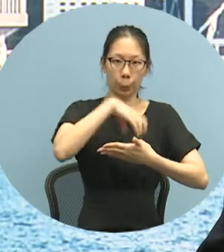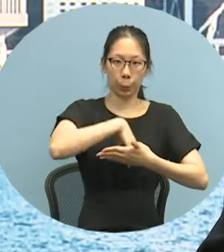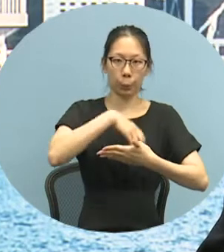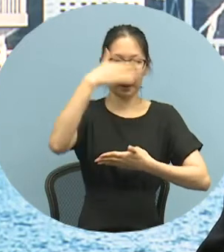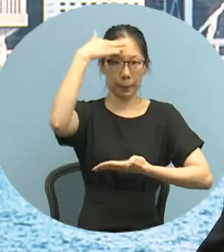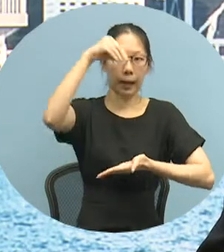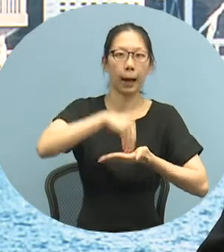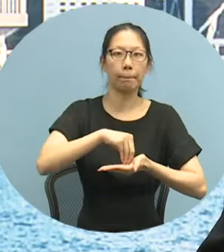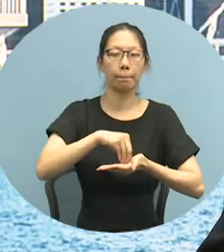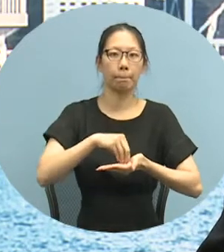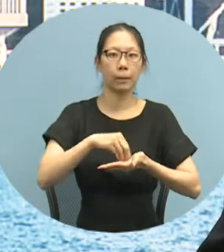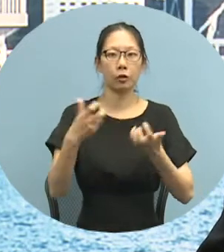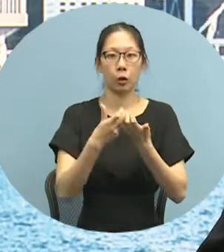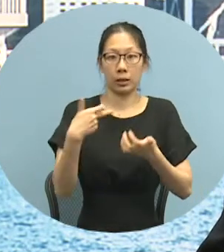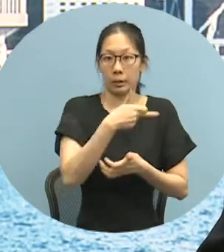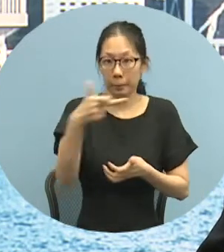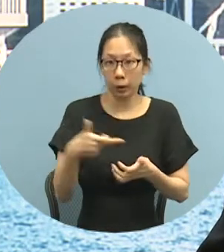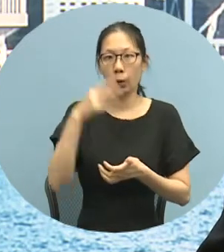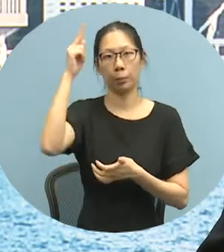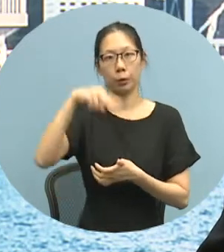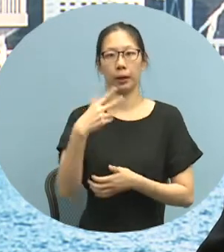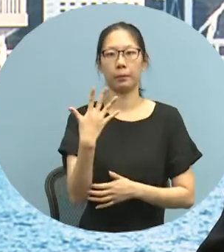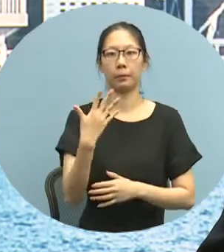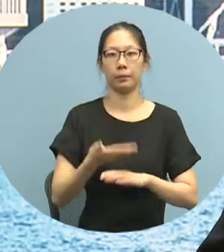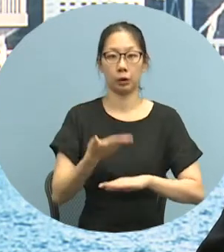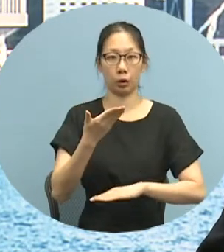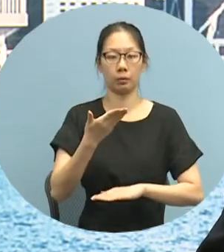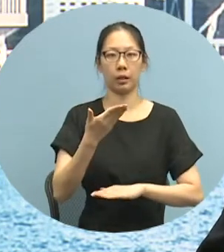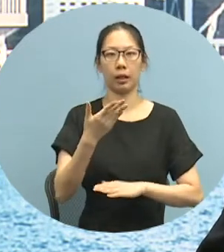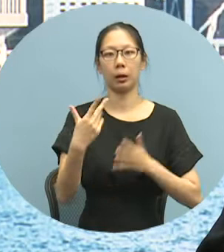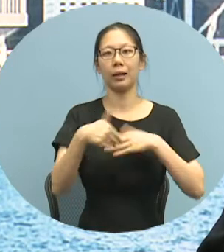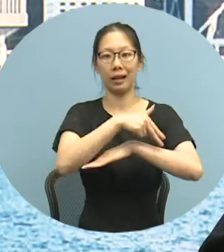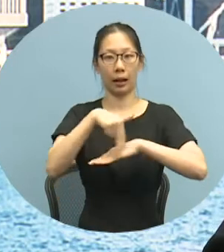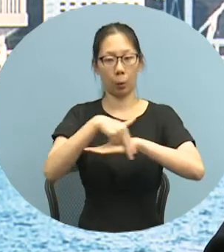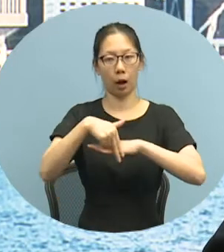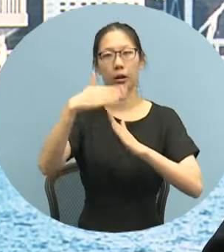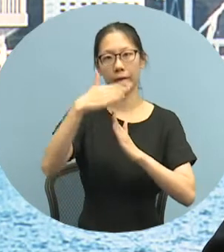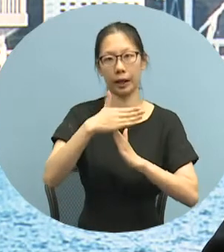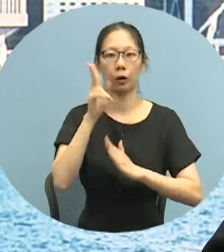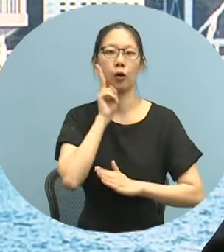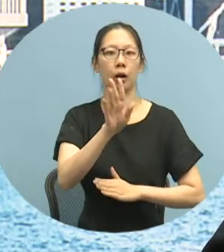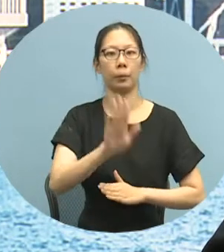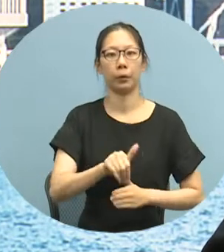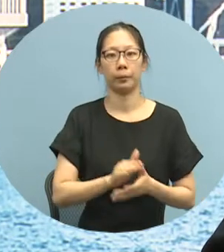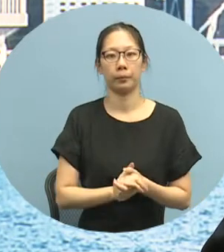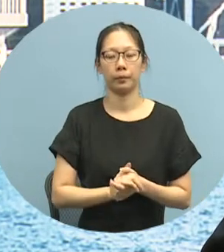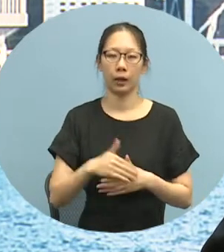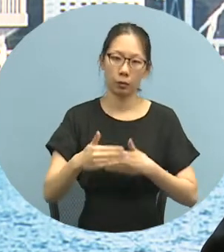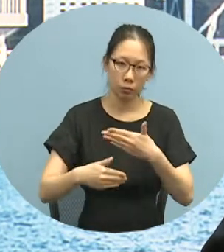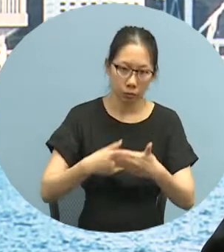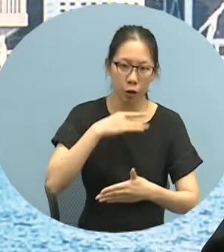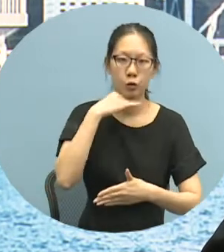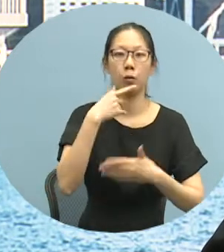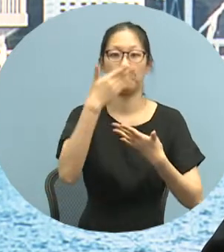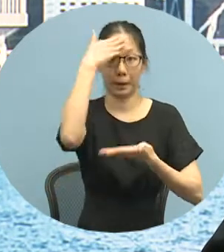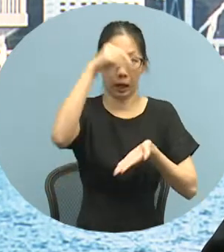平均數字超過每日5宗的時候咧，氣泡咧就會暫停2周。隨後咧，如果呢個數字係回